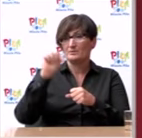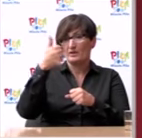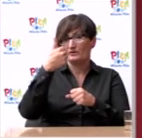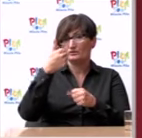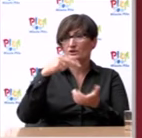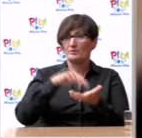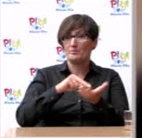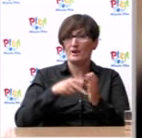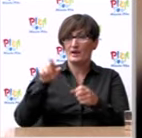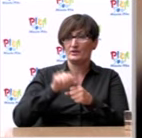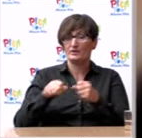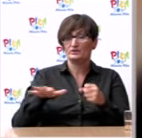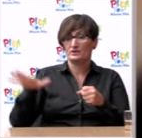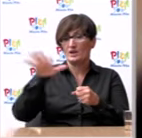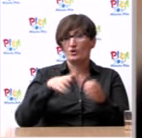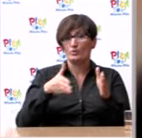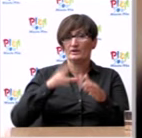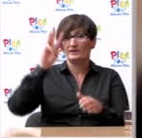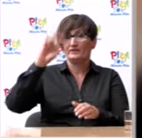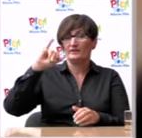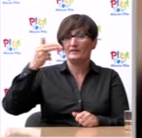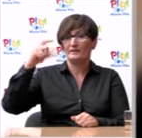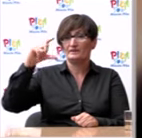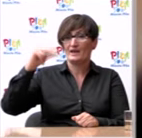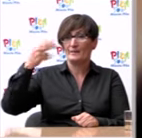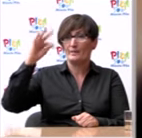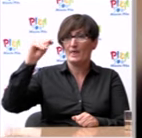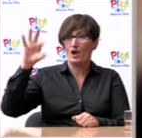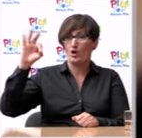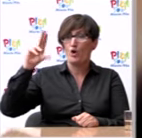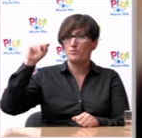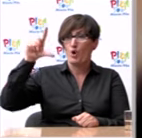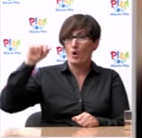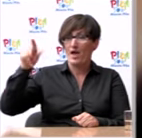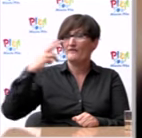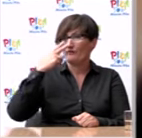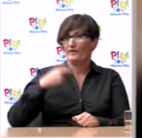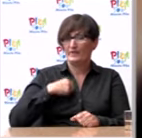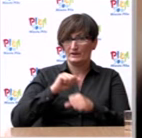to rejon ulicy Wincentego Pola, istniejący budynek ogólniaka.